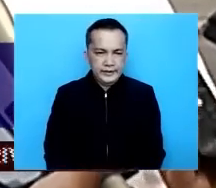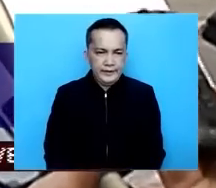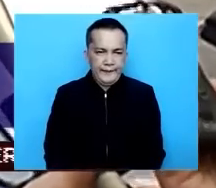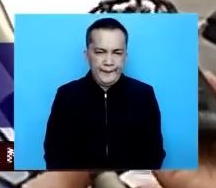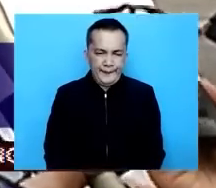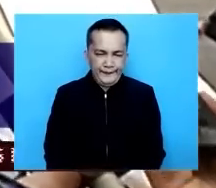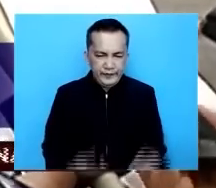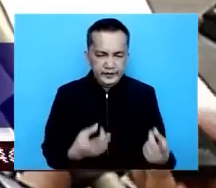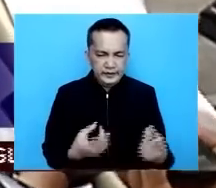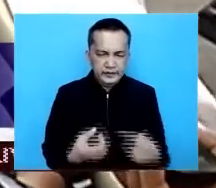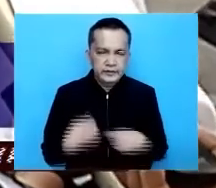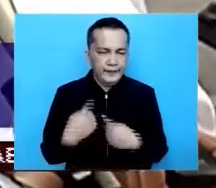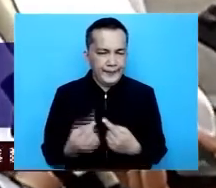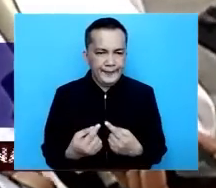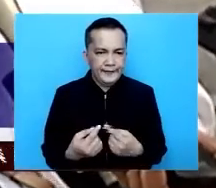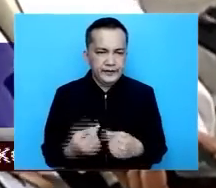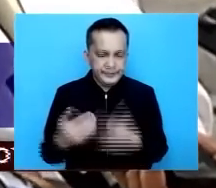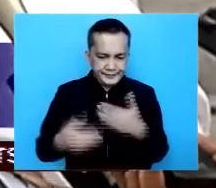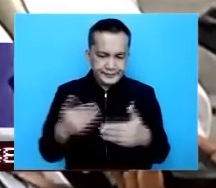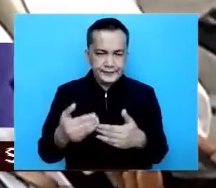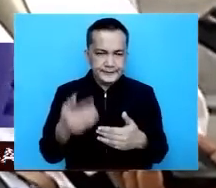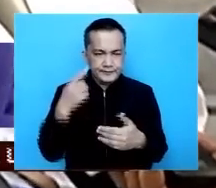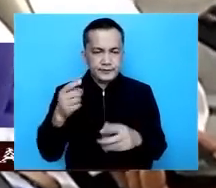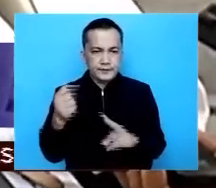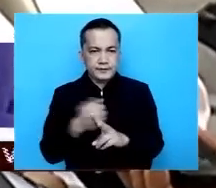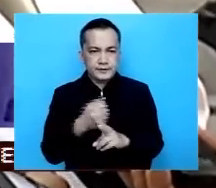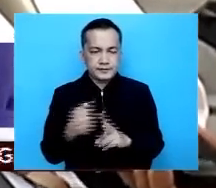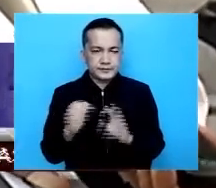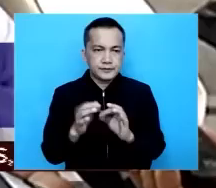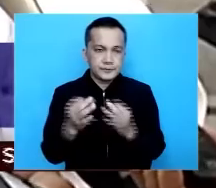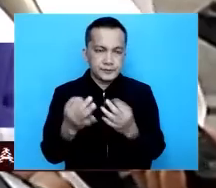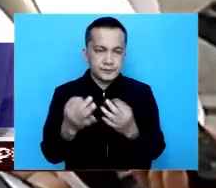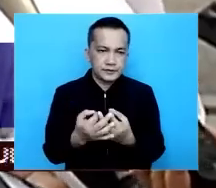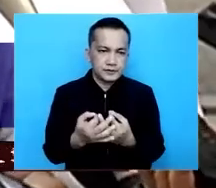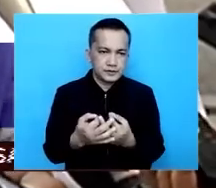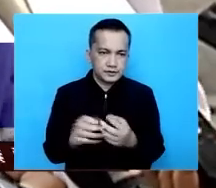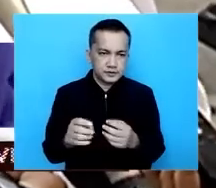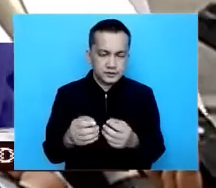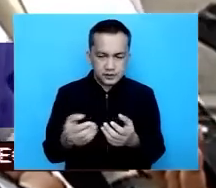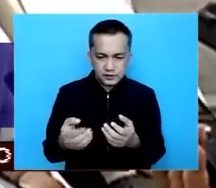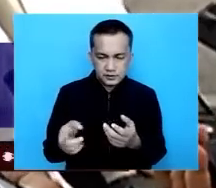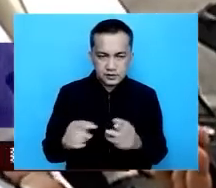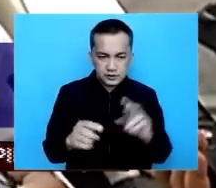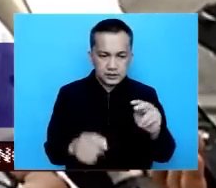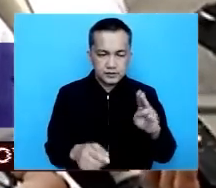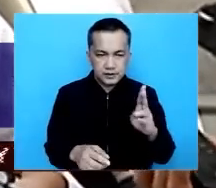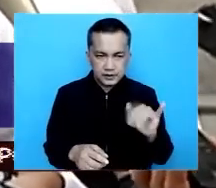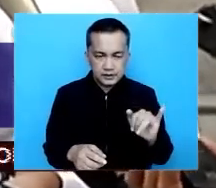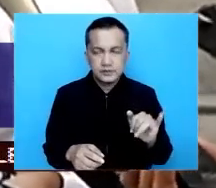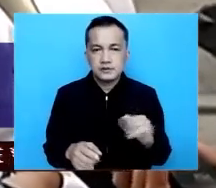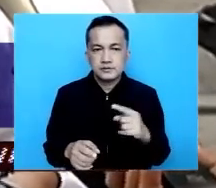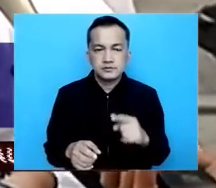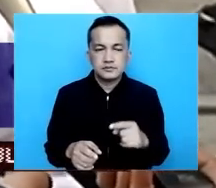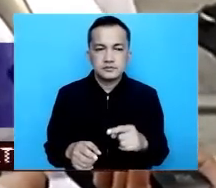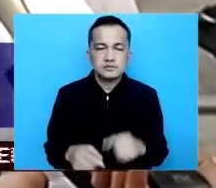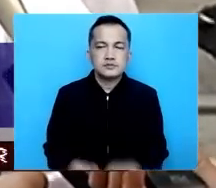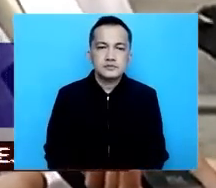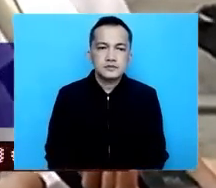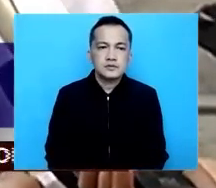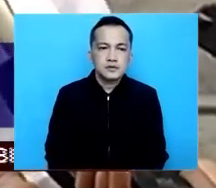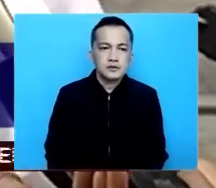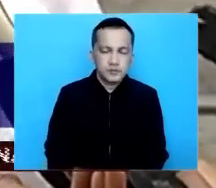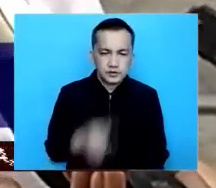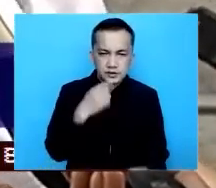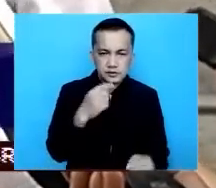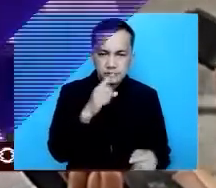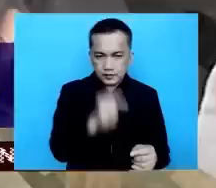We're just doing the procedure for the victims' families to come forward to the NBI and to have a dialogue with them. So for their testimonies to be